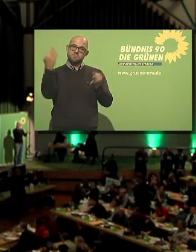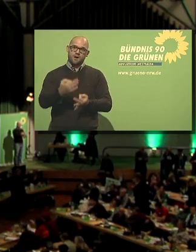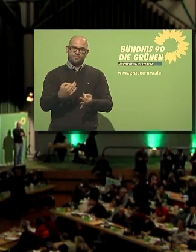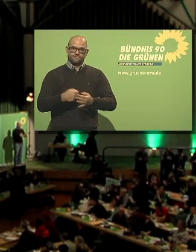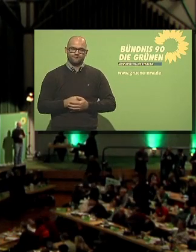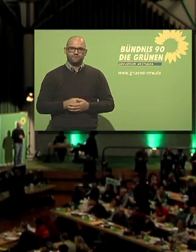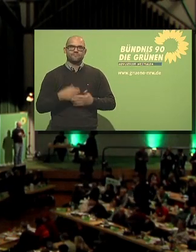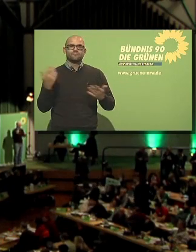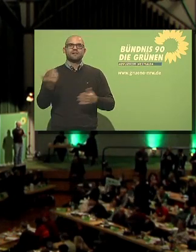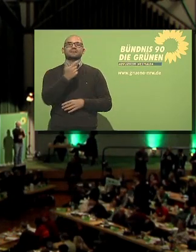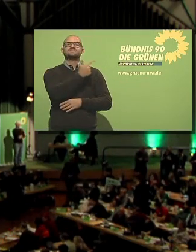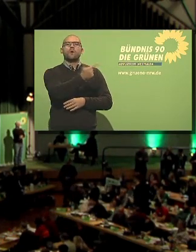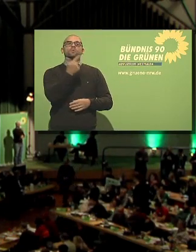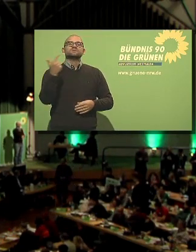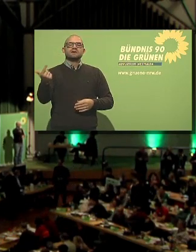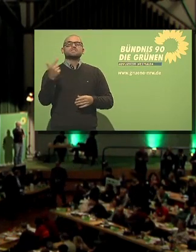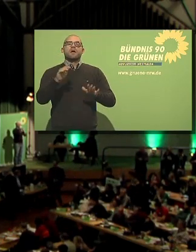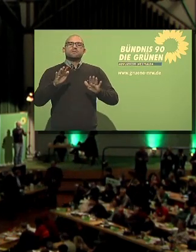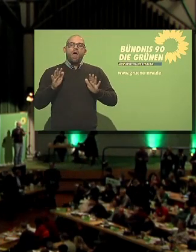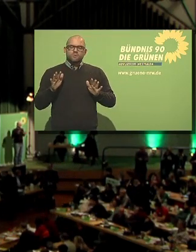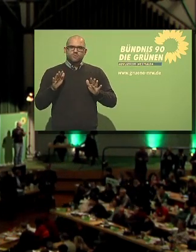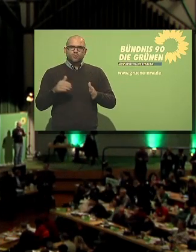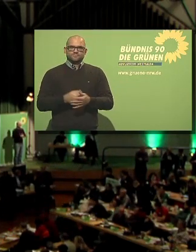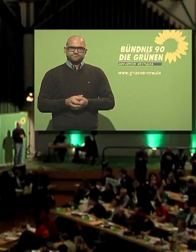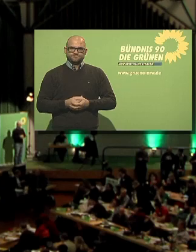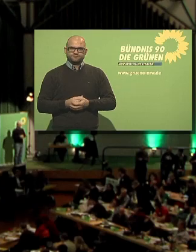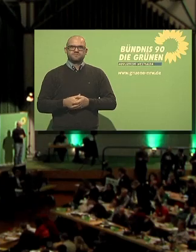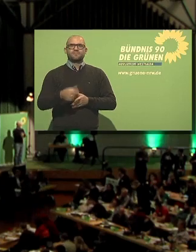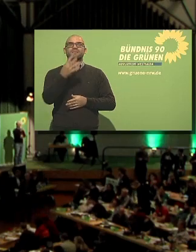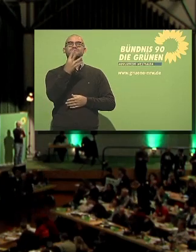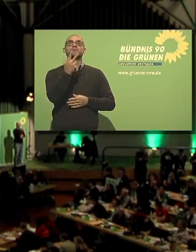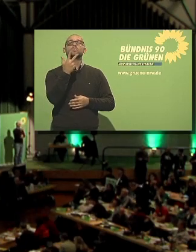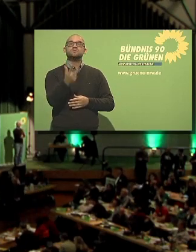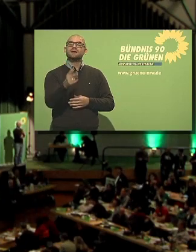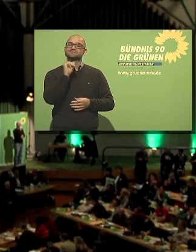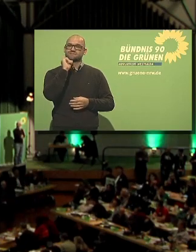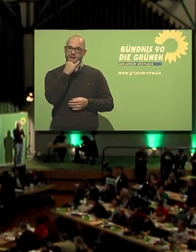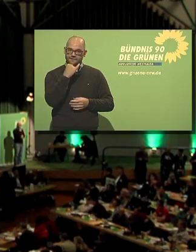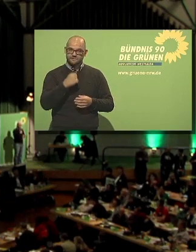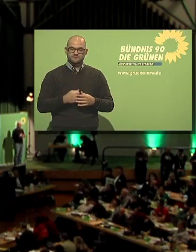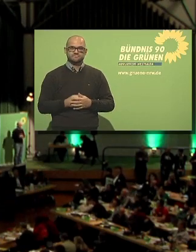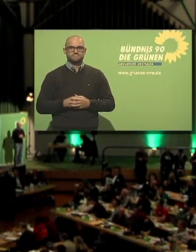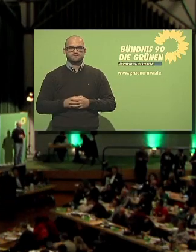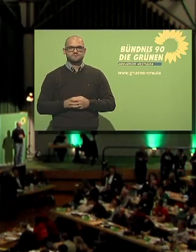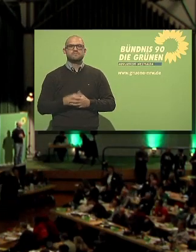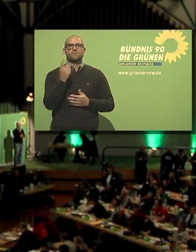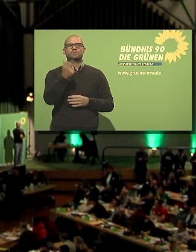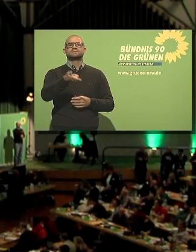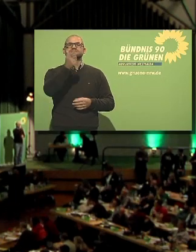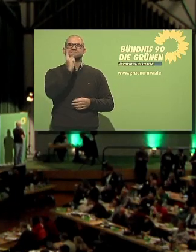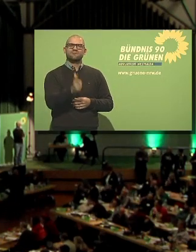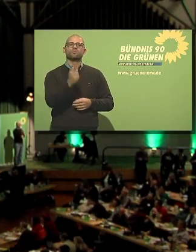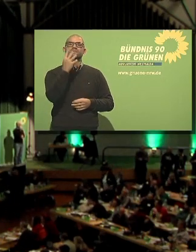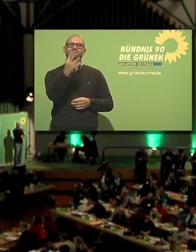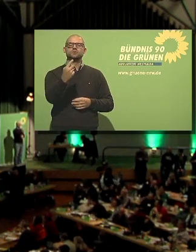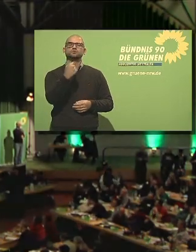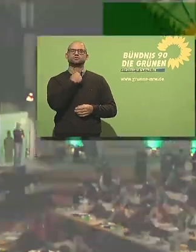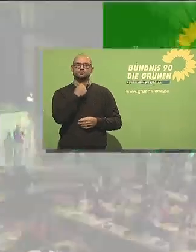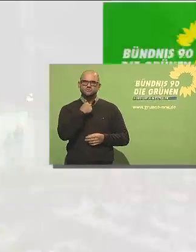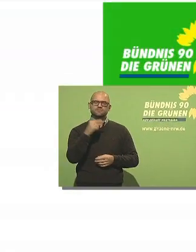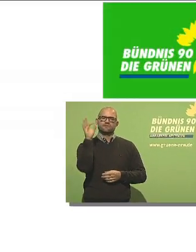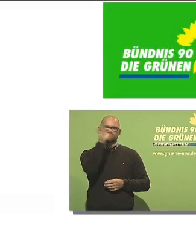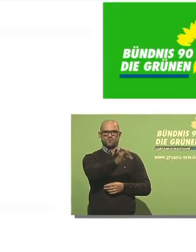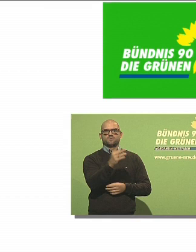Es gab 22 Enthaltungen, 34 Nein-Stimmen und 204 Stimmen für